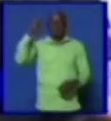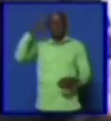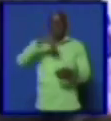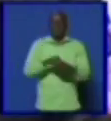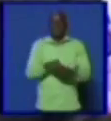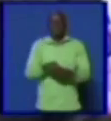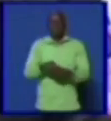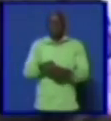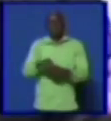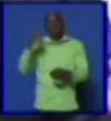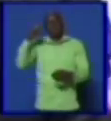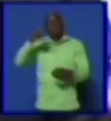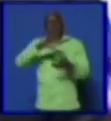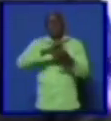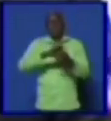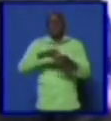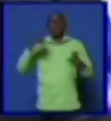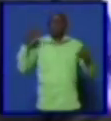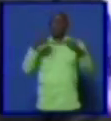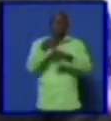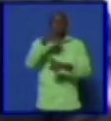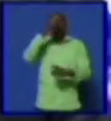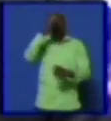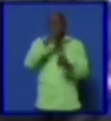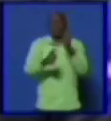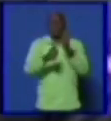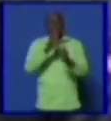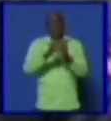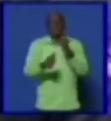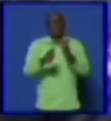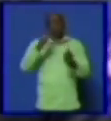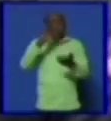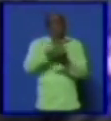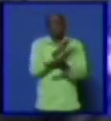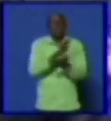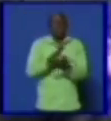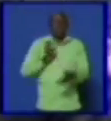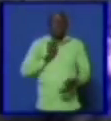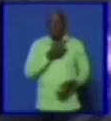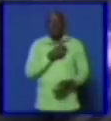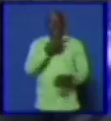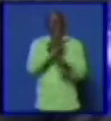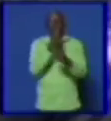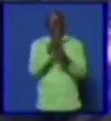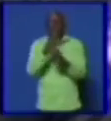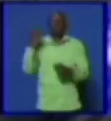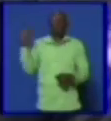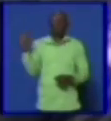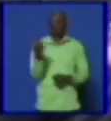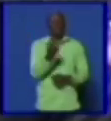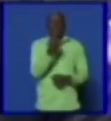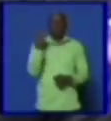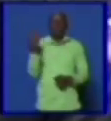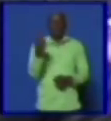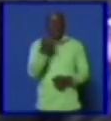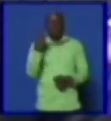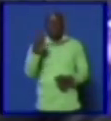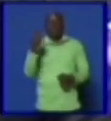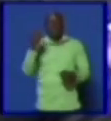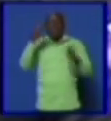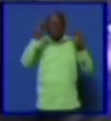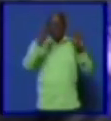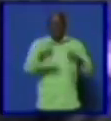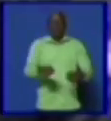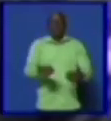agressions, des problèmes de documents. Mais nous travaillons toujours à